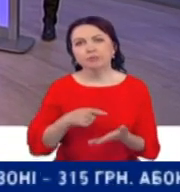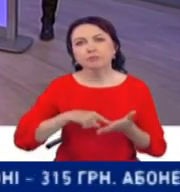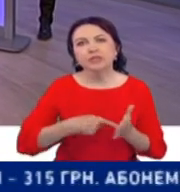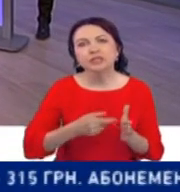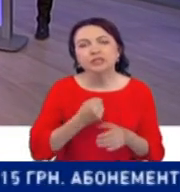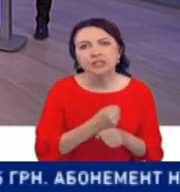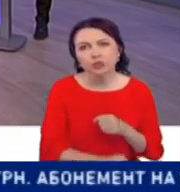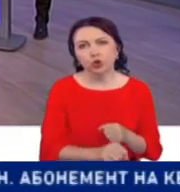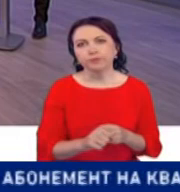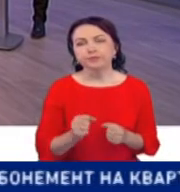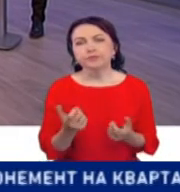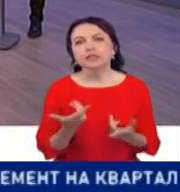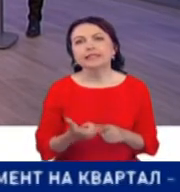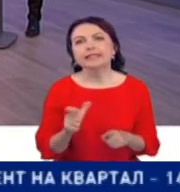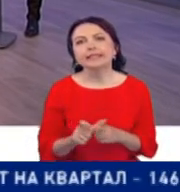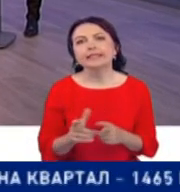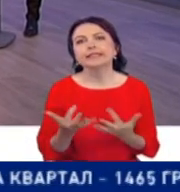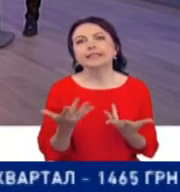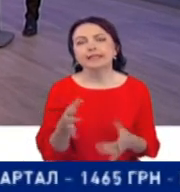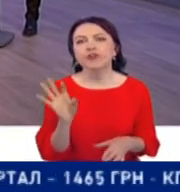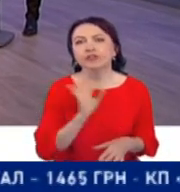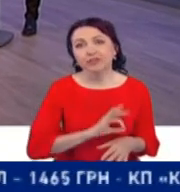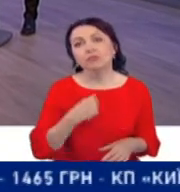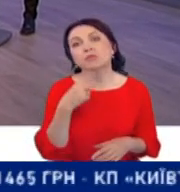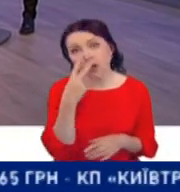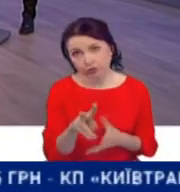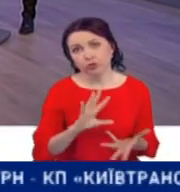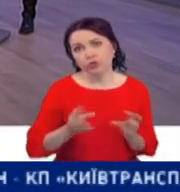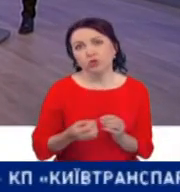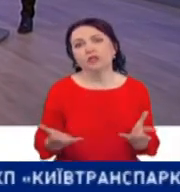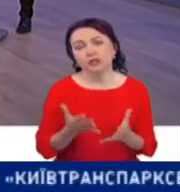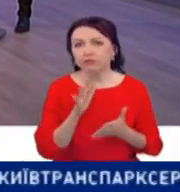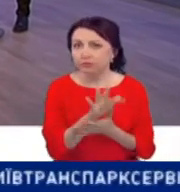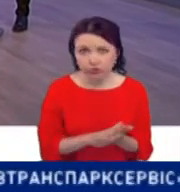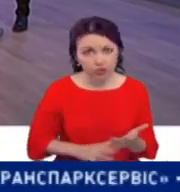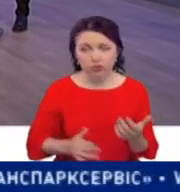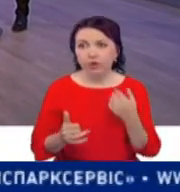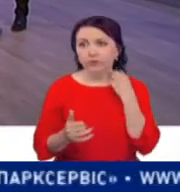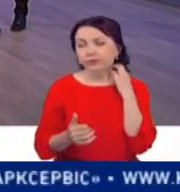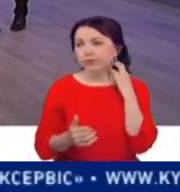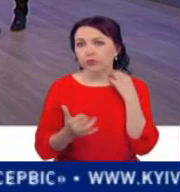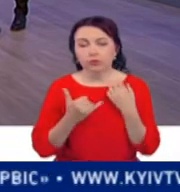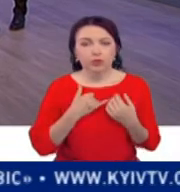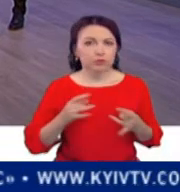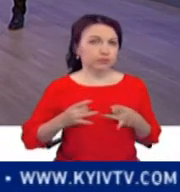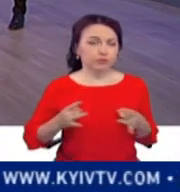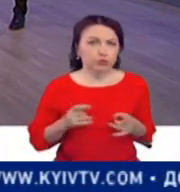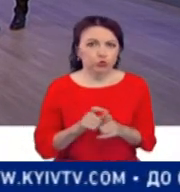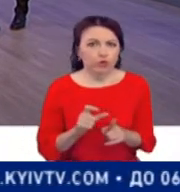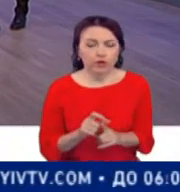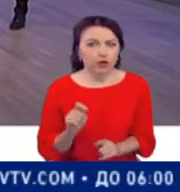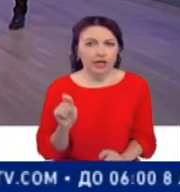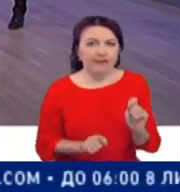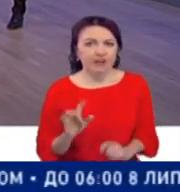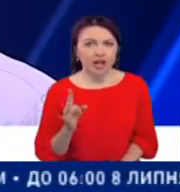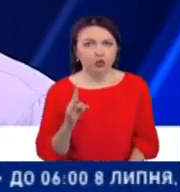вони, наскільки вони фіктивний мали вигляд, ми це бачимо. Ми це бачимо і знаємо. Вибачаюсь, у мене як у військового, до слова референдум – алергія.